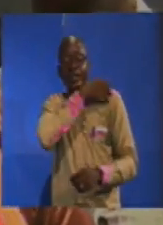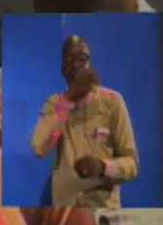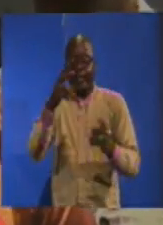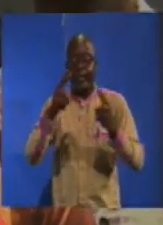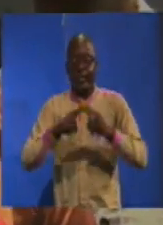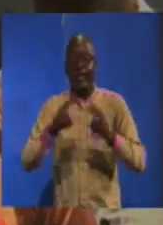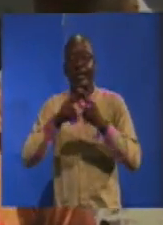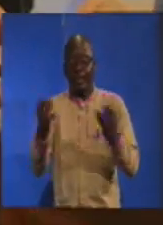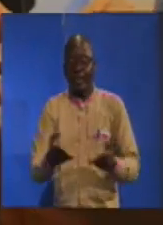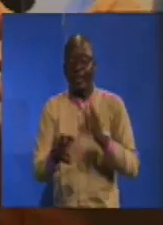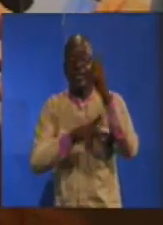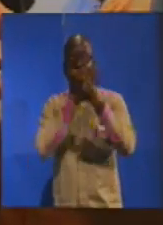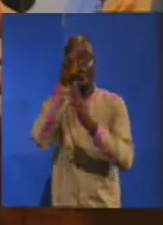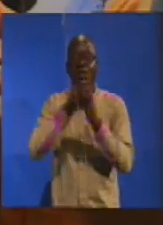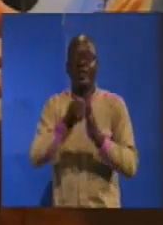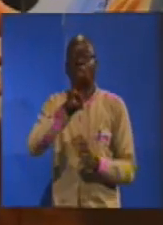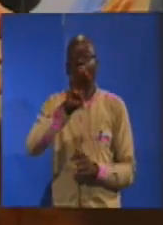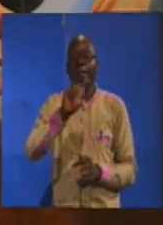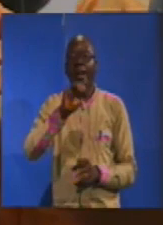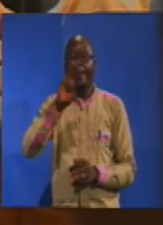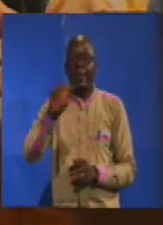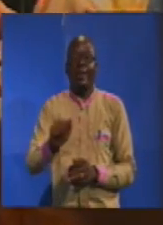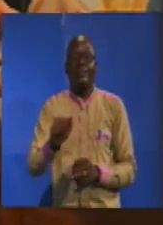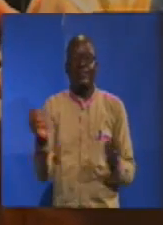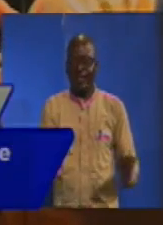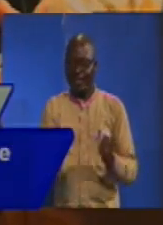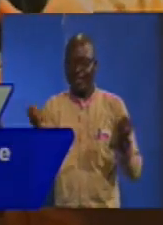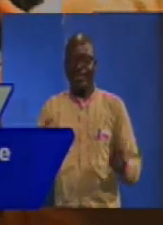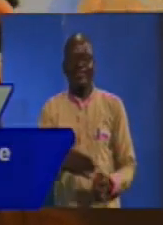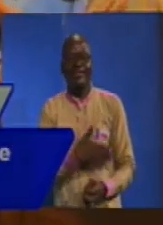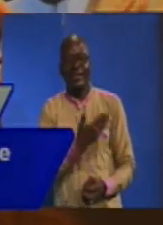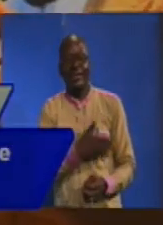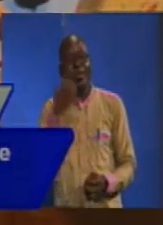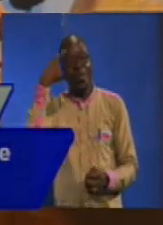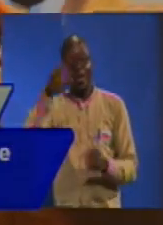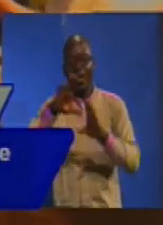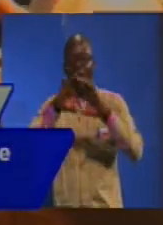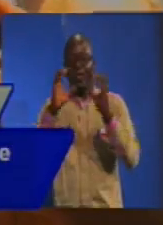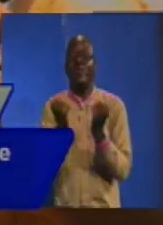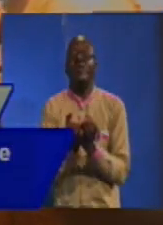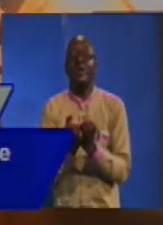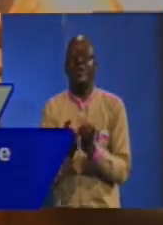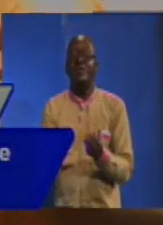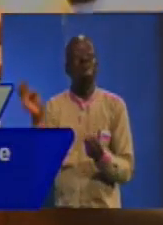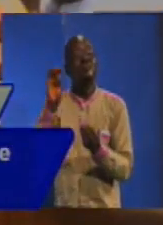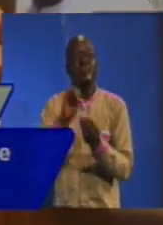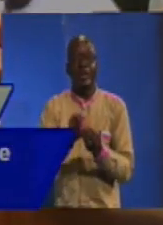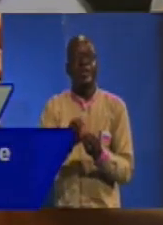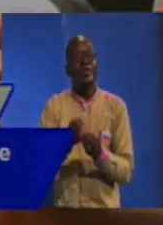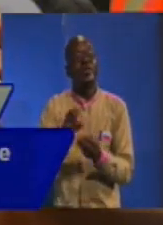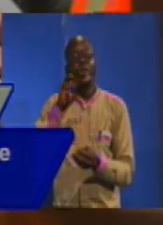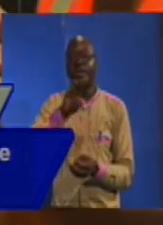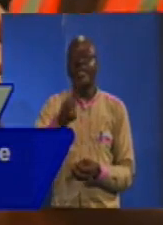présents et de la population de Bama. C'est un événement heureux pour la commune de Bama, mais c'est plus pour le district sanitaire de